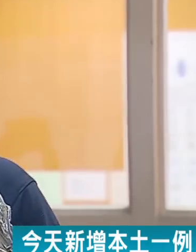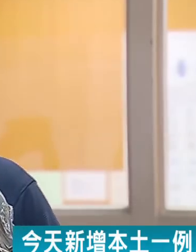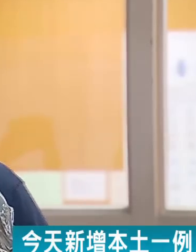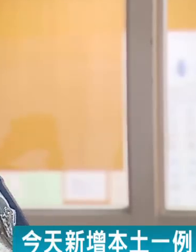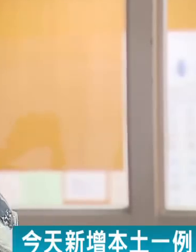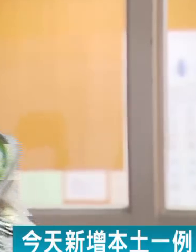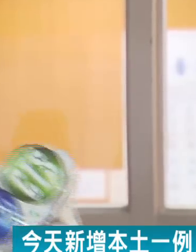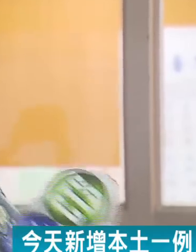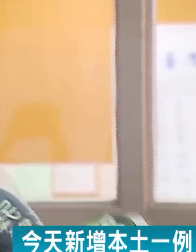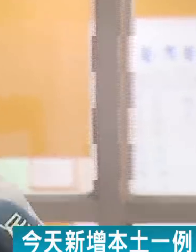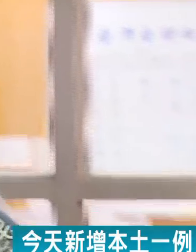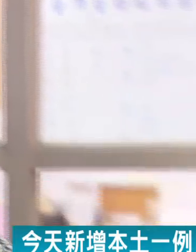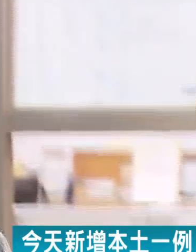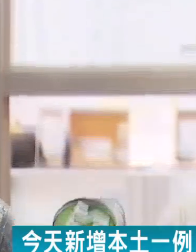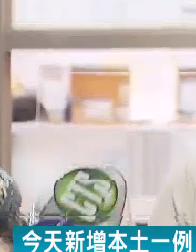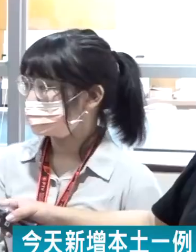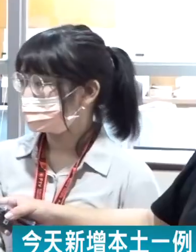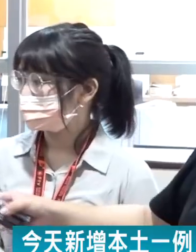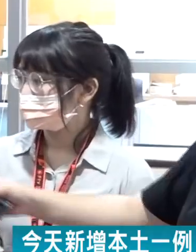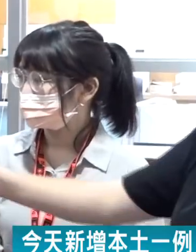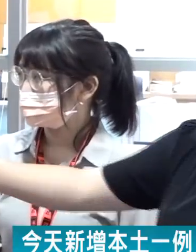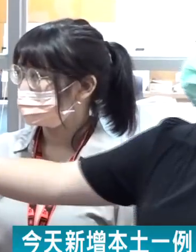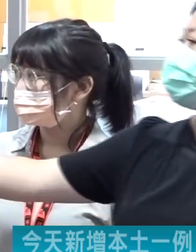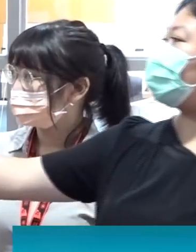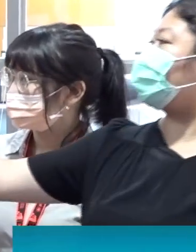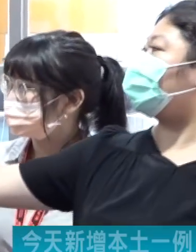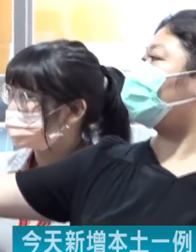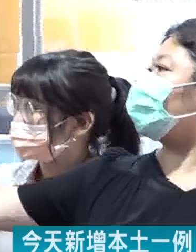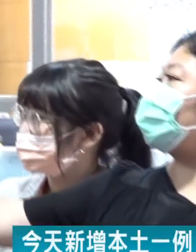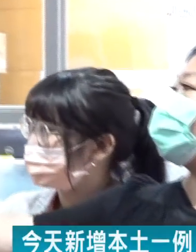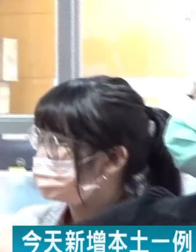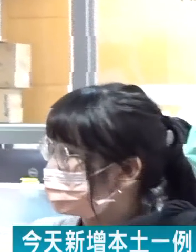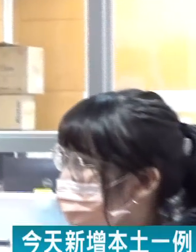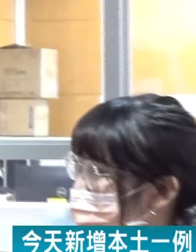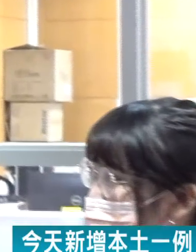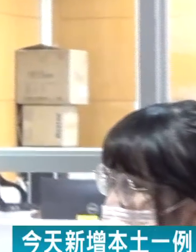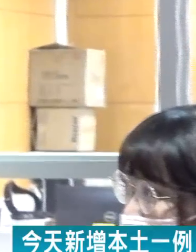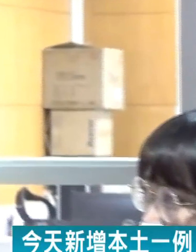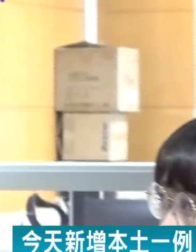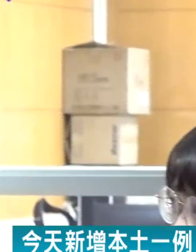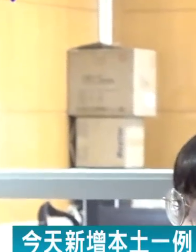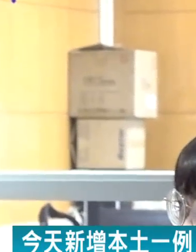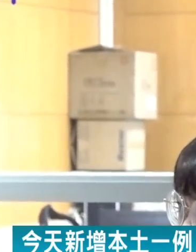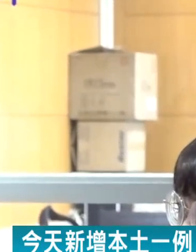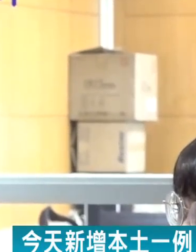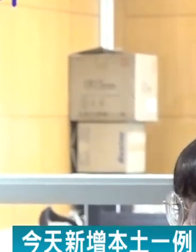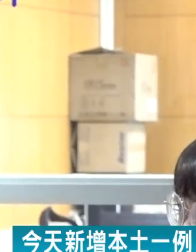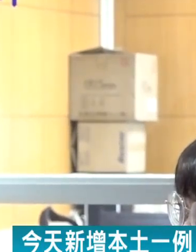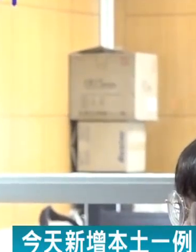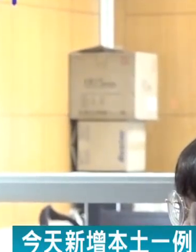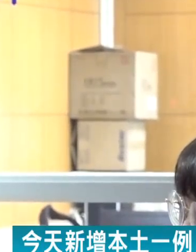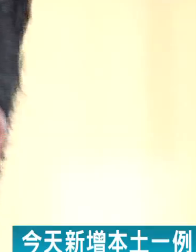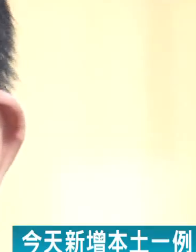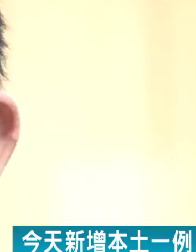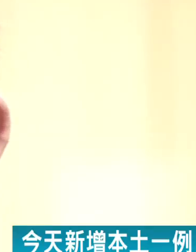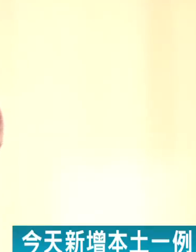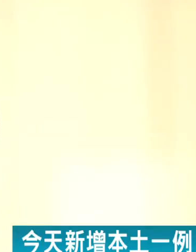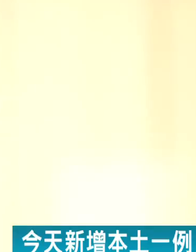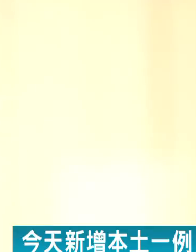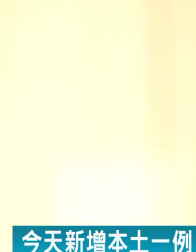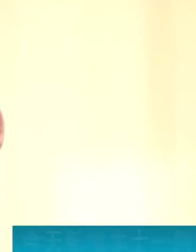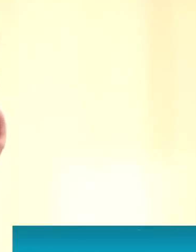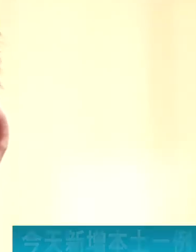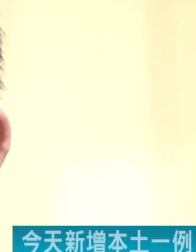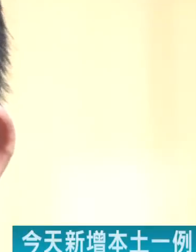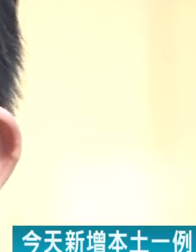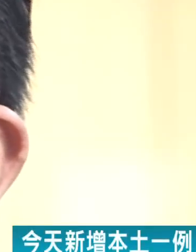最诚挚的道歉。 深深一鞠躬就是为混动事件来道歉，只是这回开庭身份对调了，反而是西雅图